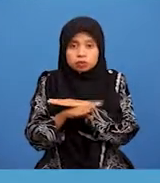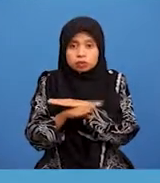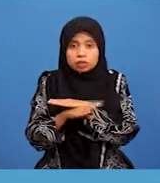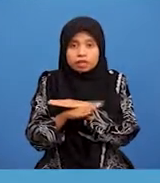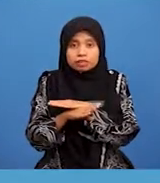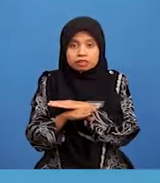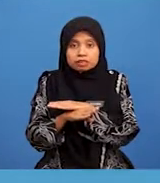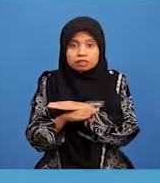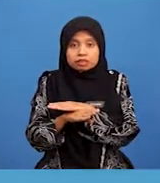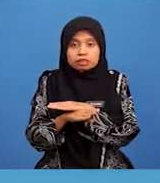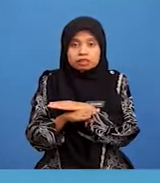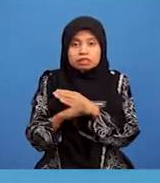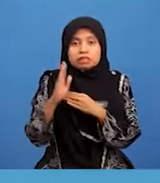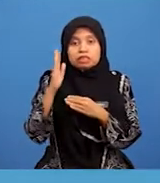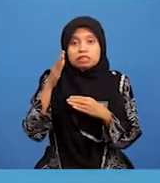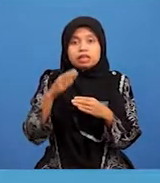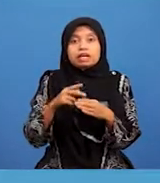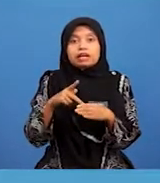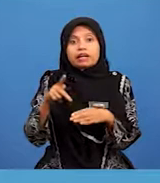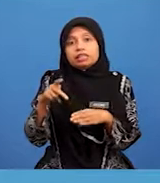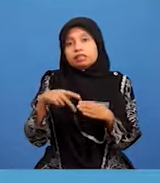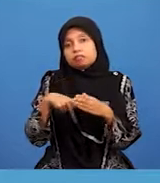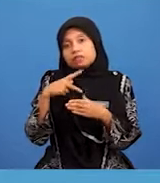modal perkongsi akan dikreditkan.